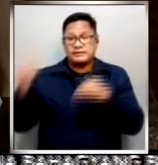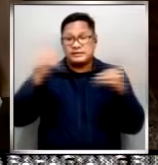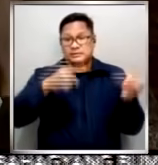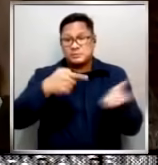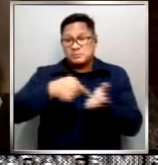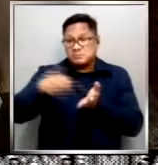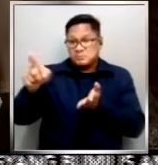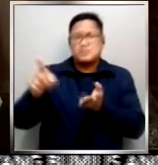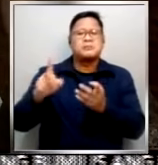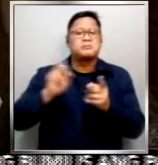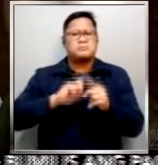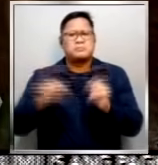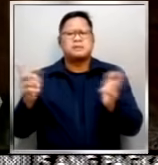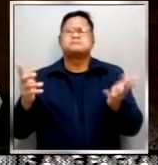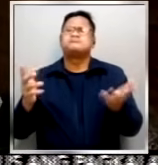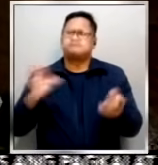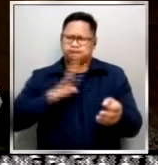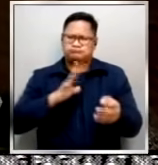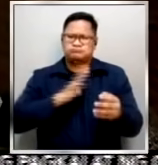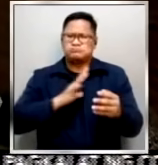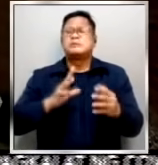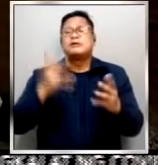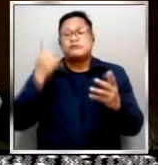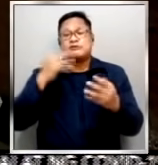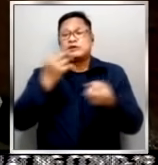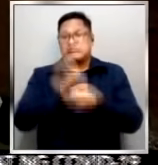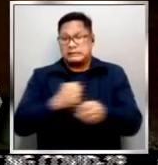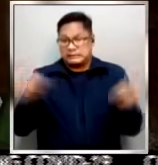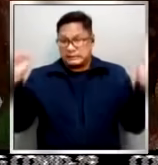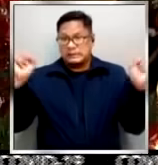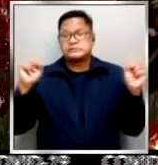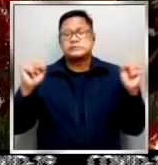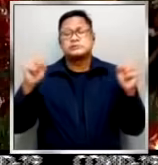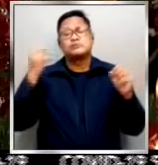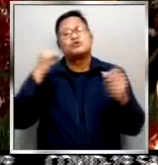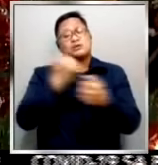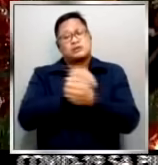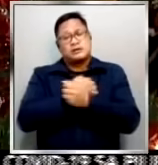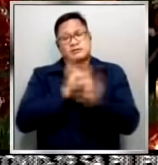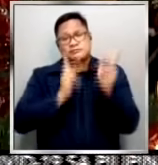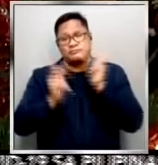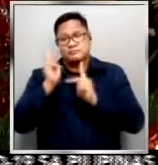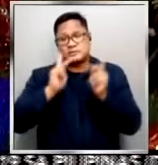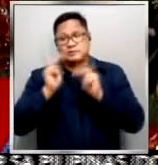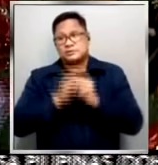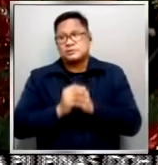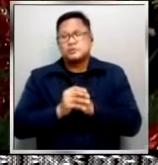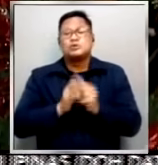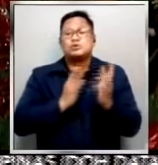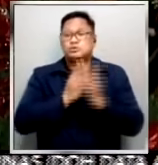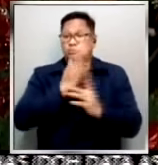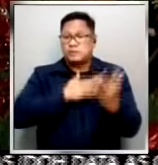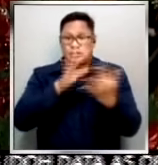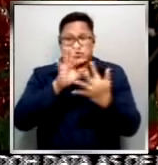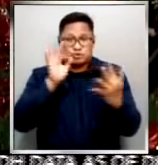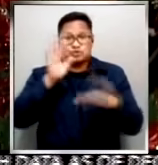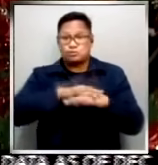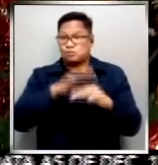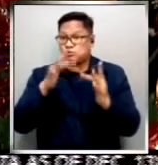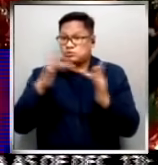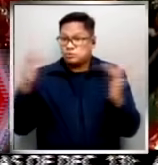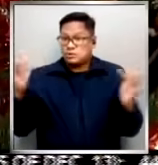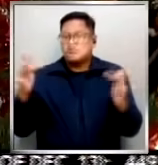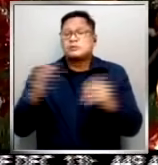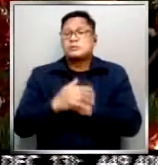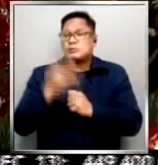walang katumbas na halaga ang kaligtasan ng mga mahal sa buhay. By choice, I had to do online because we have to think of